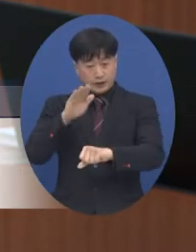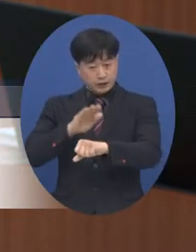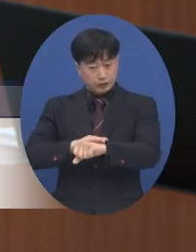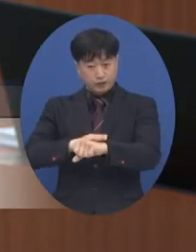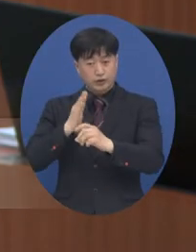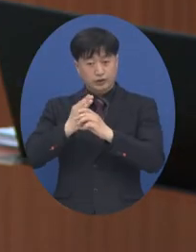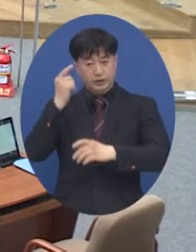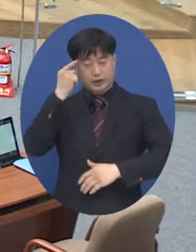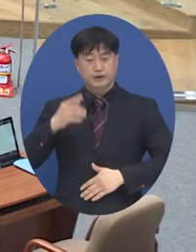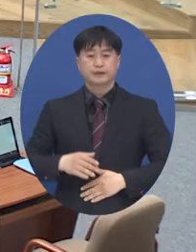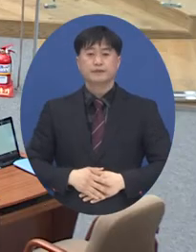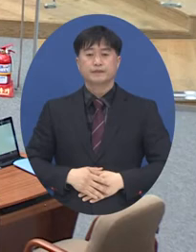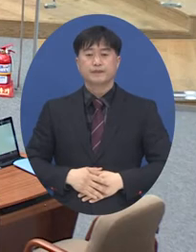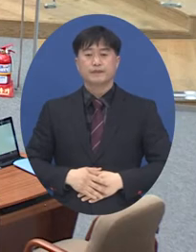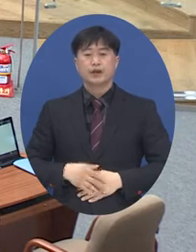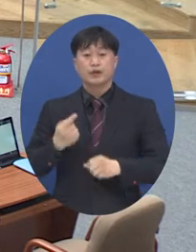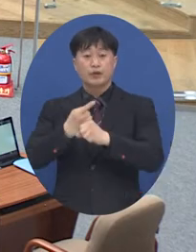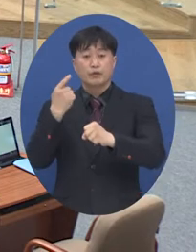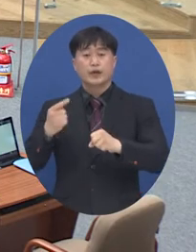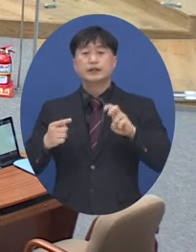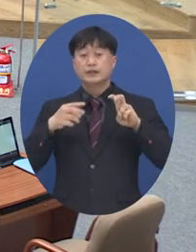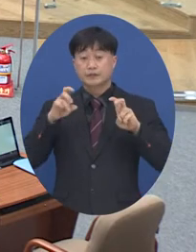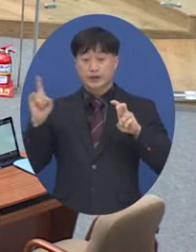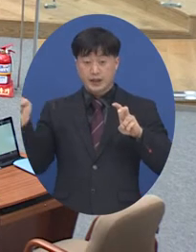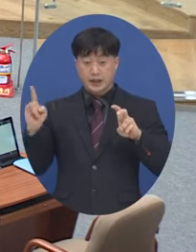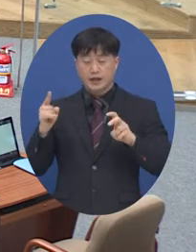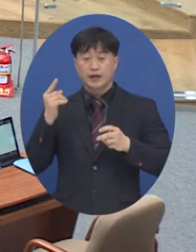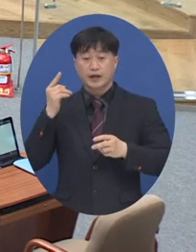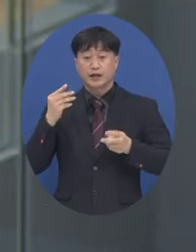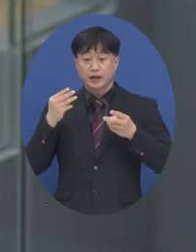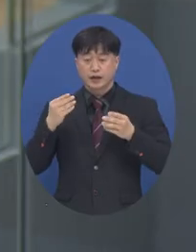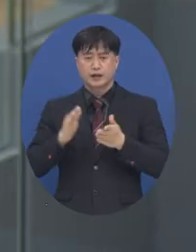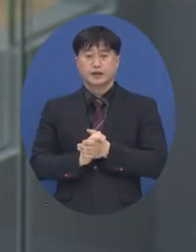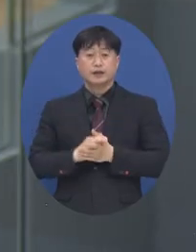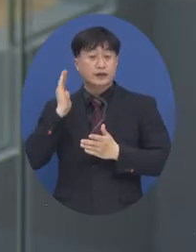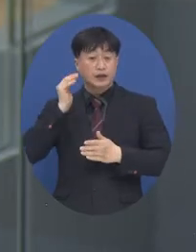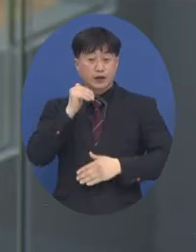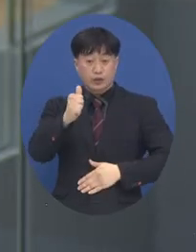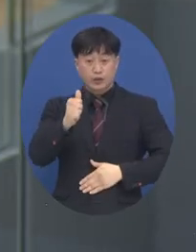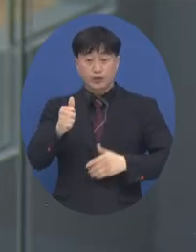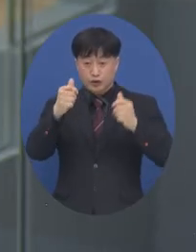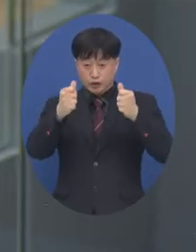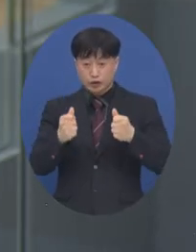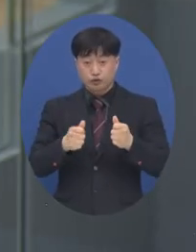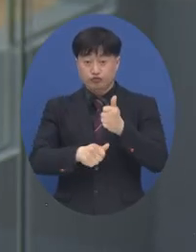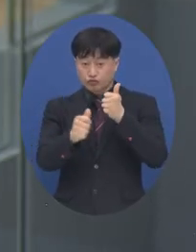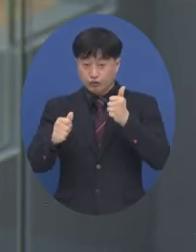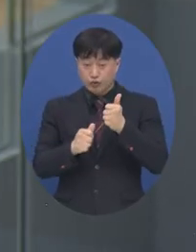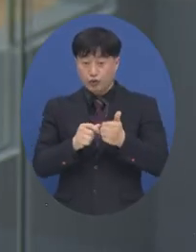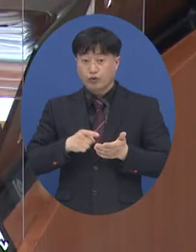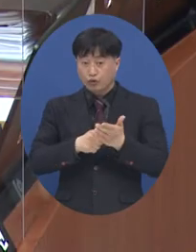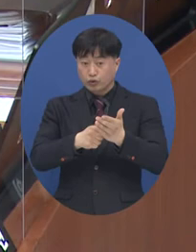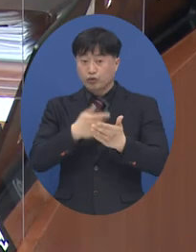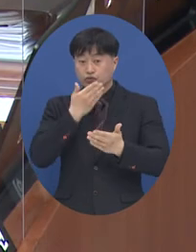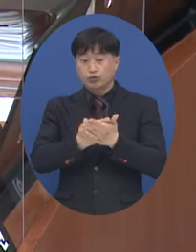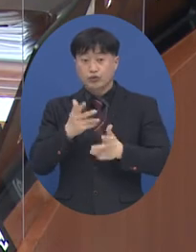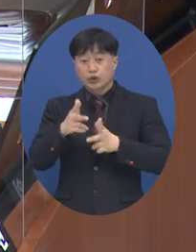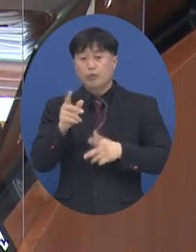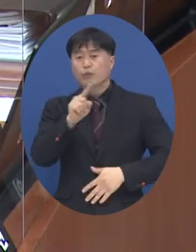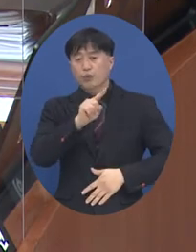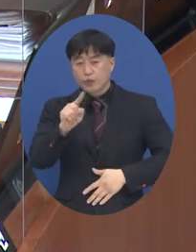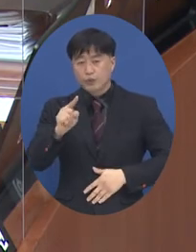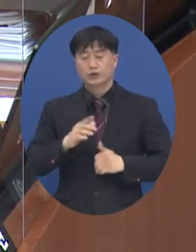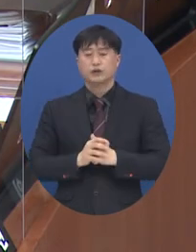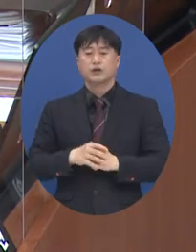진행되고 있다고 생각이 되고요. 이 밖에 제20대 대통령직 인수위원회에 건의할 경기도 주요 사업이 무엇인지,